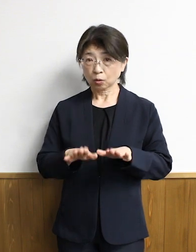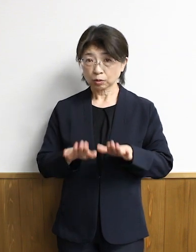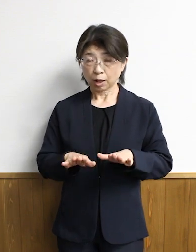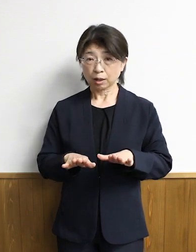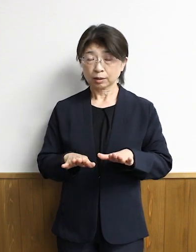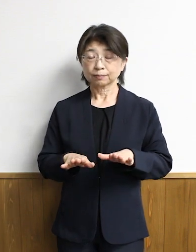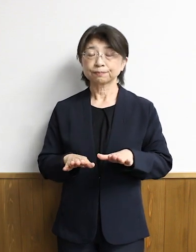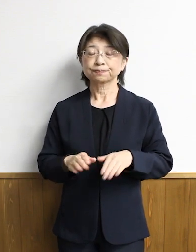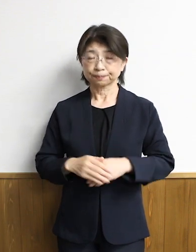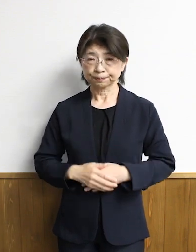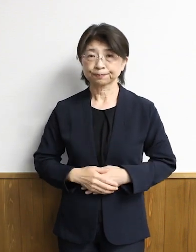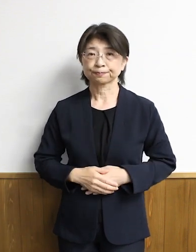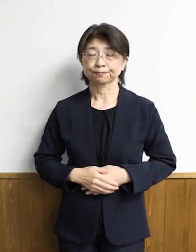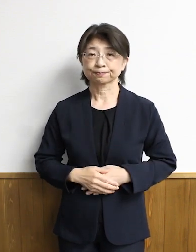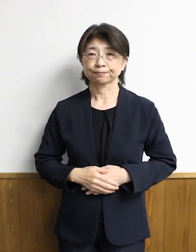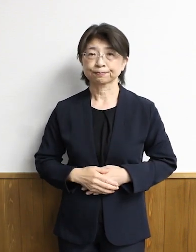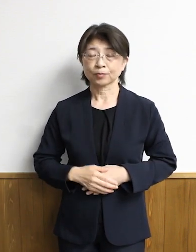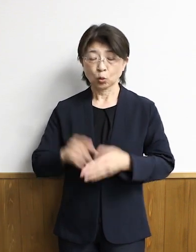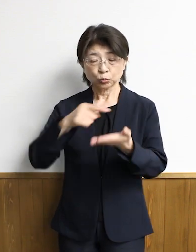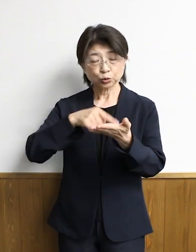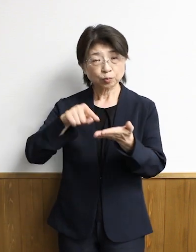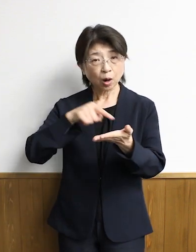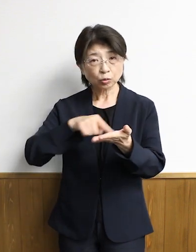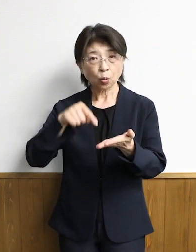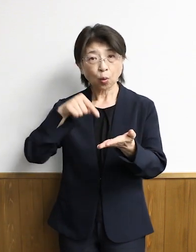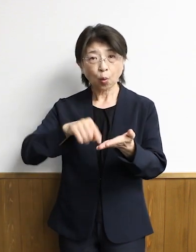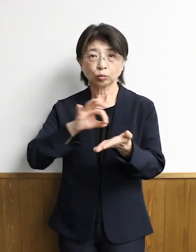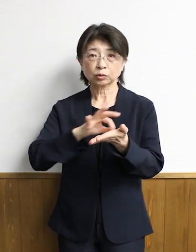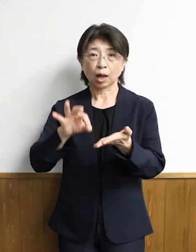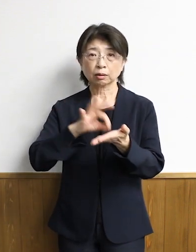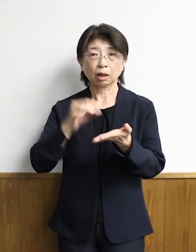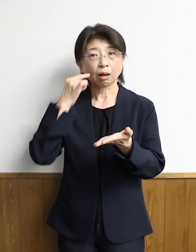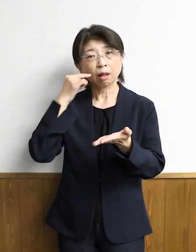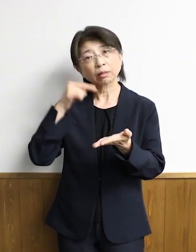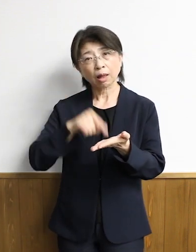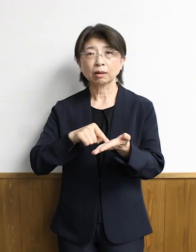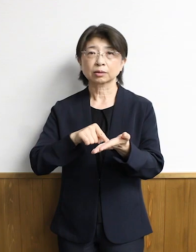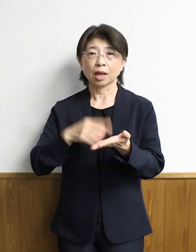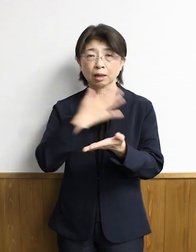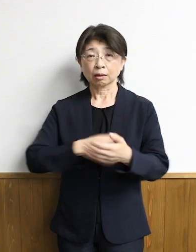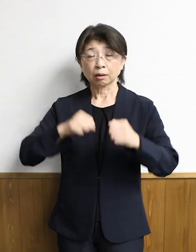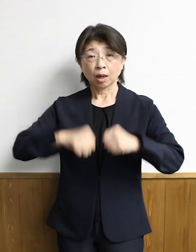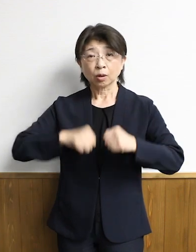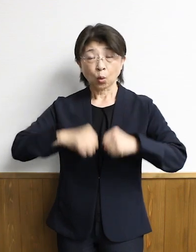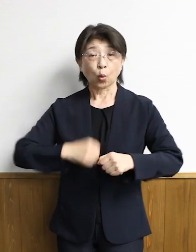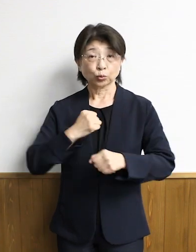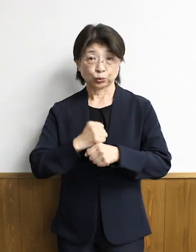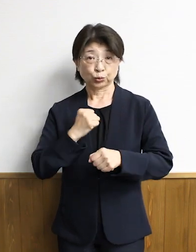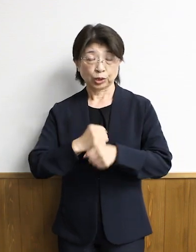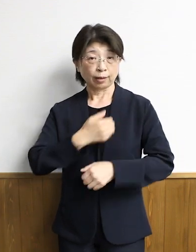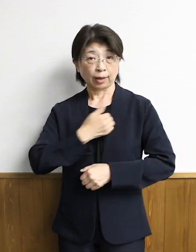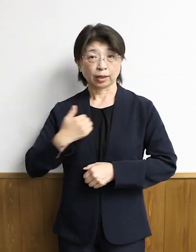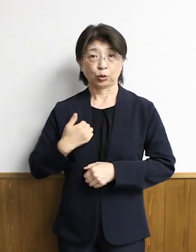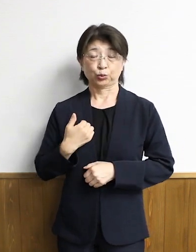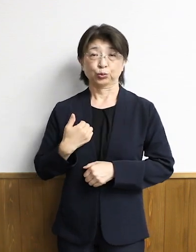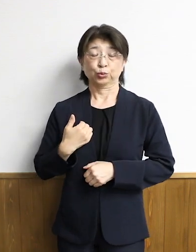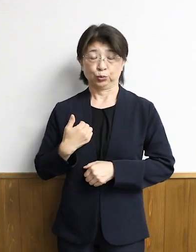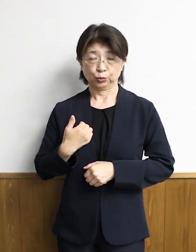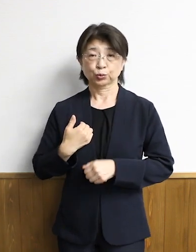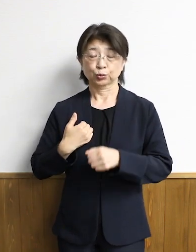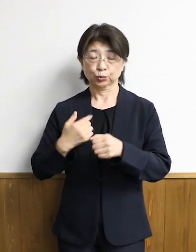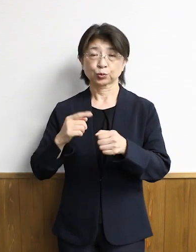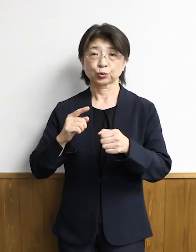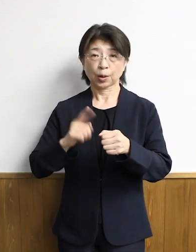な取り組みとしてスマートフォンで気軽に取り組めるよう2つの健康作り事業の運用